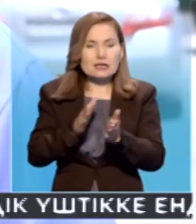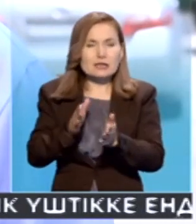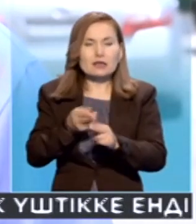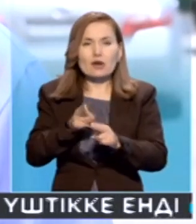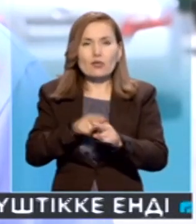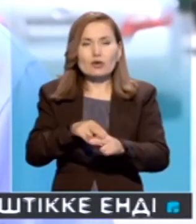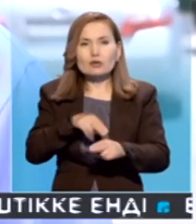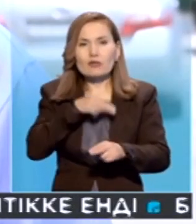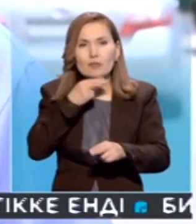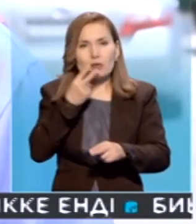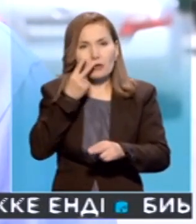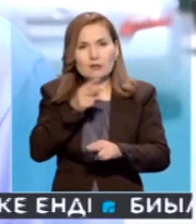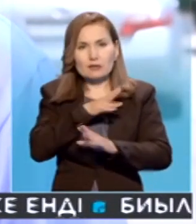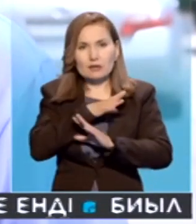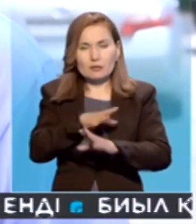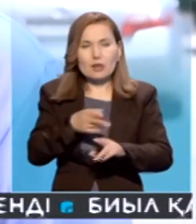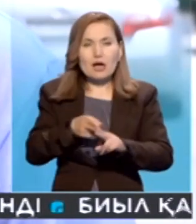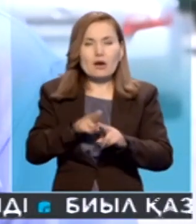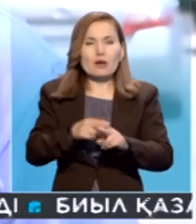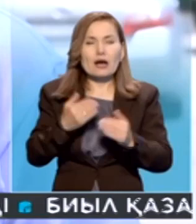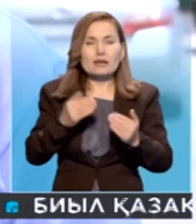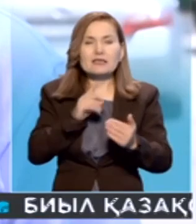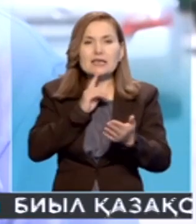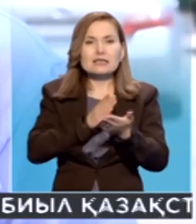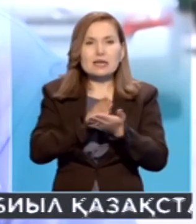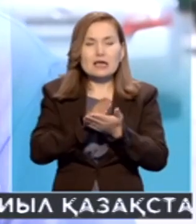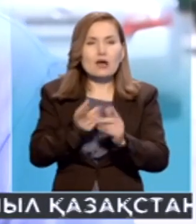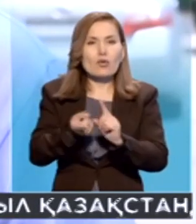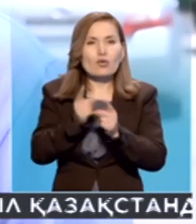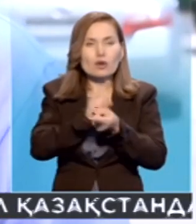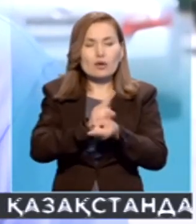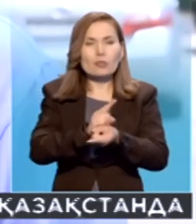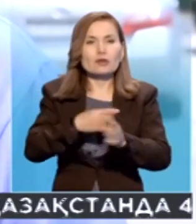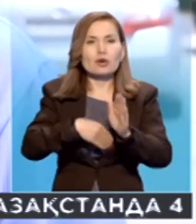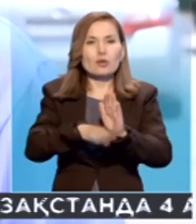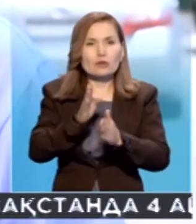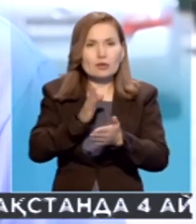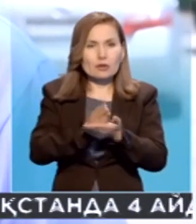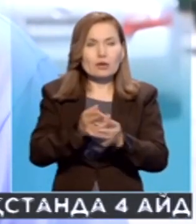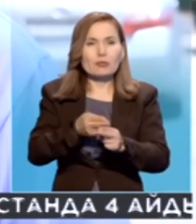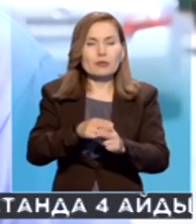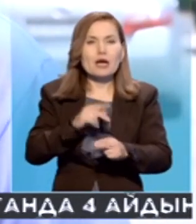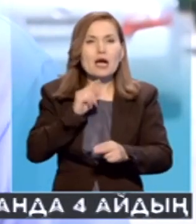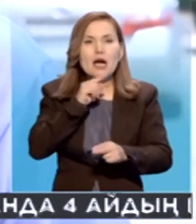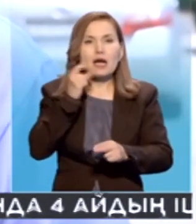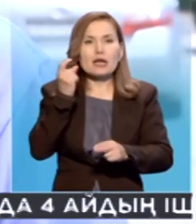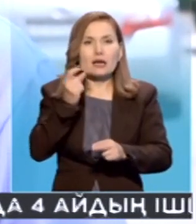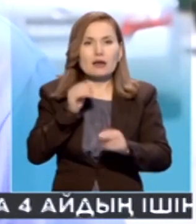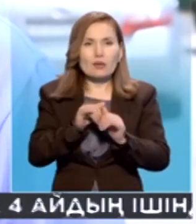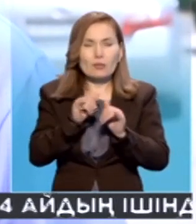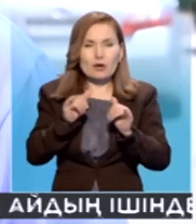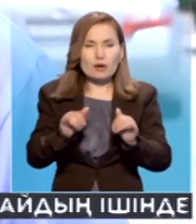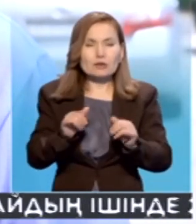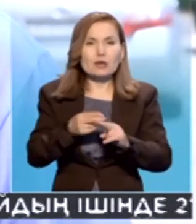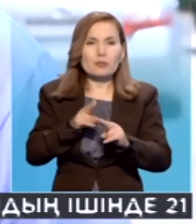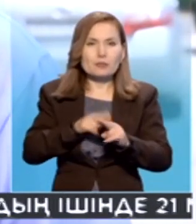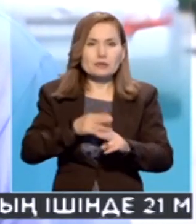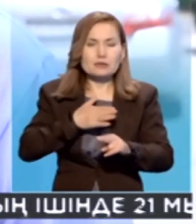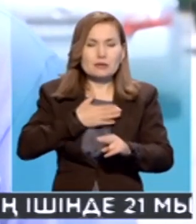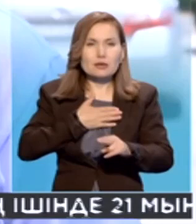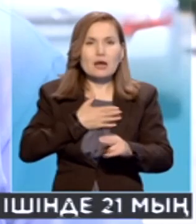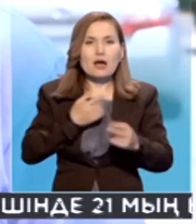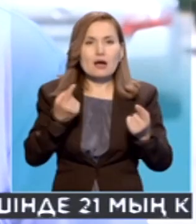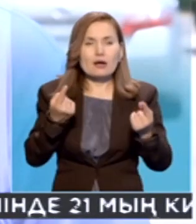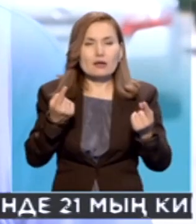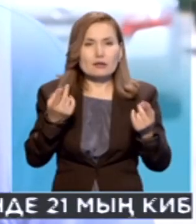болатынбыз. Қазіргі таңда байқасаңыздар, саясаттағы өзгерістер болмай, экономикалық өзгерістер болмайтынын біз байқап отырмыз.